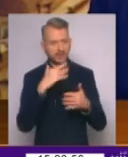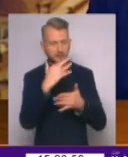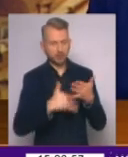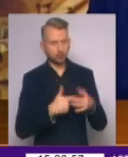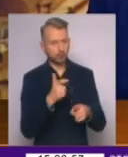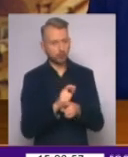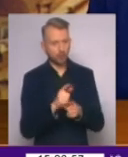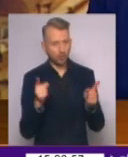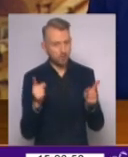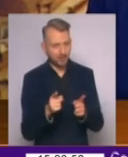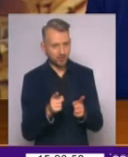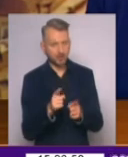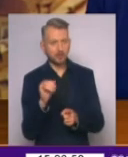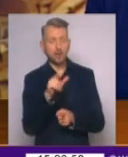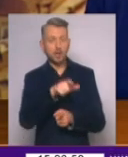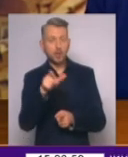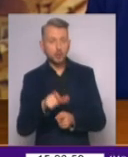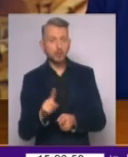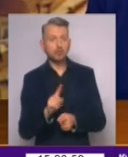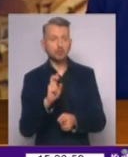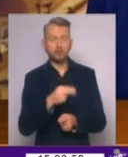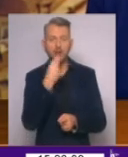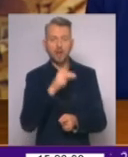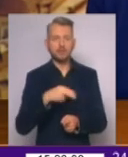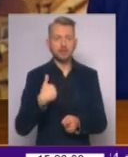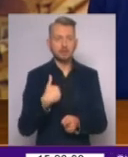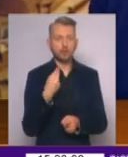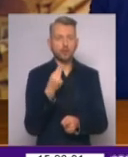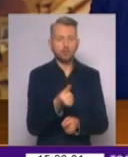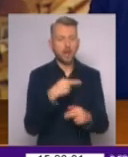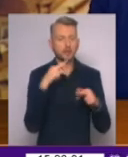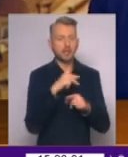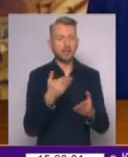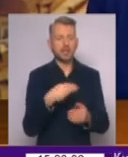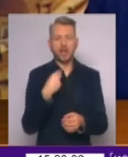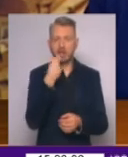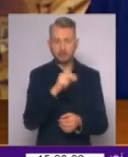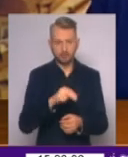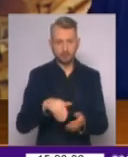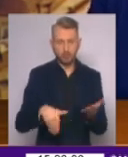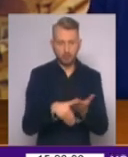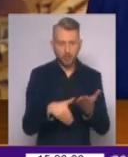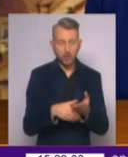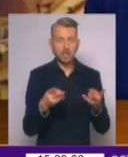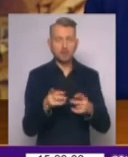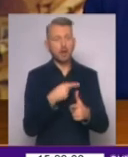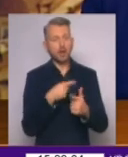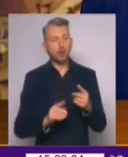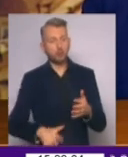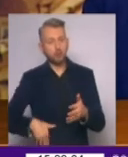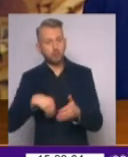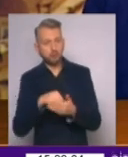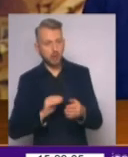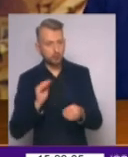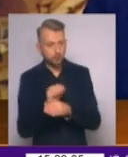обмежений, і людям для того, щоб ефективно купляти ті ліки, які їм ефективно допомагають, треба або доплачувати, а це